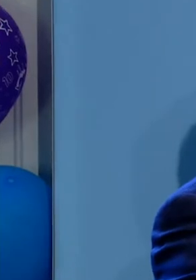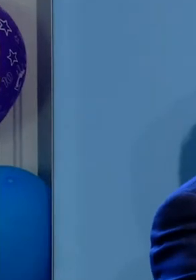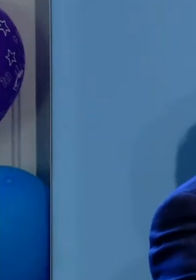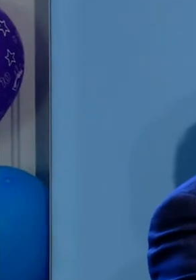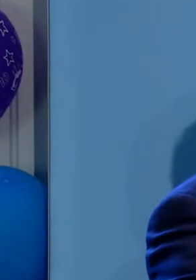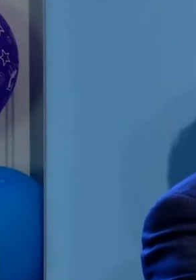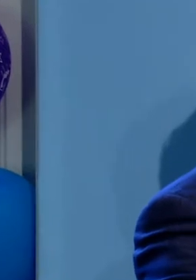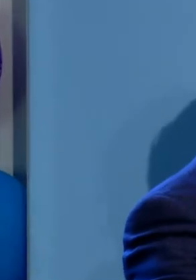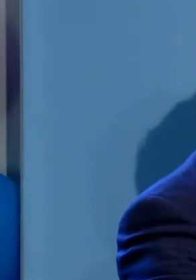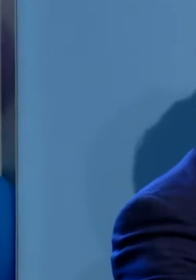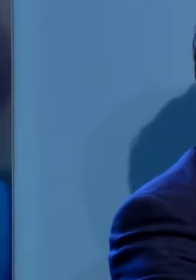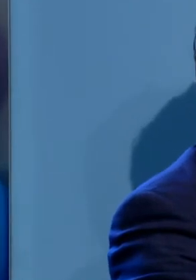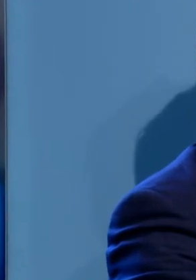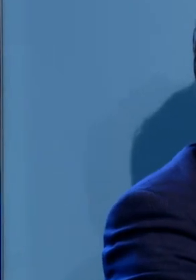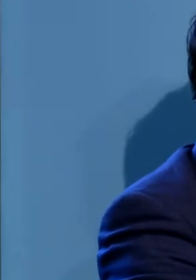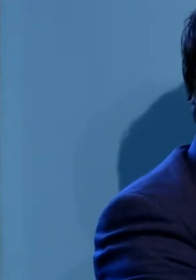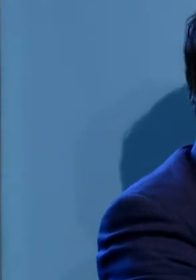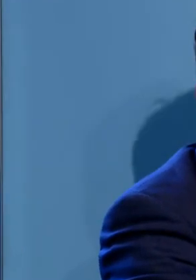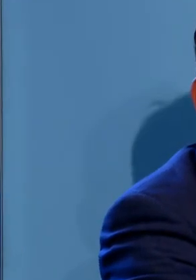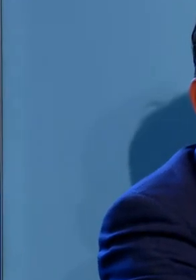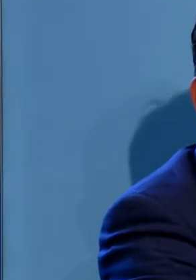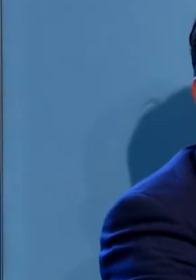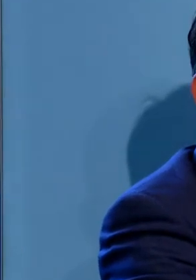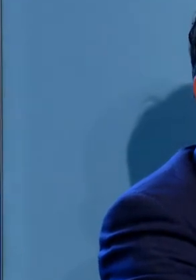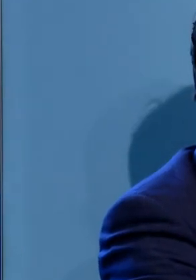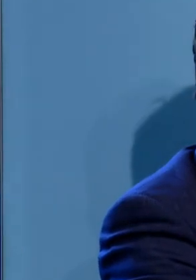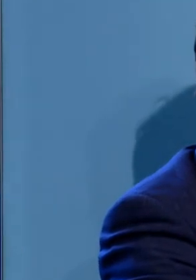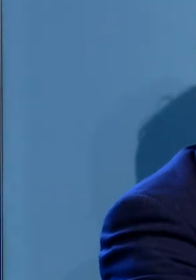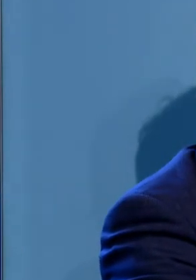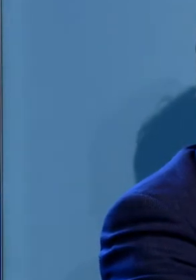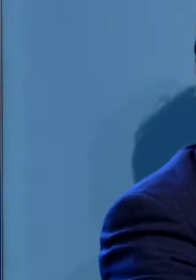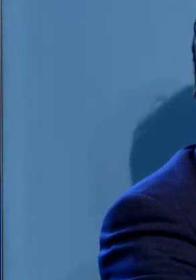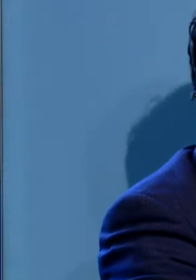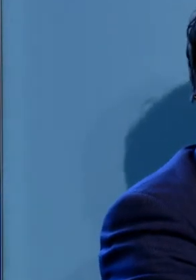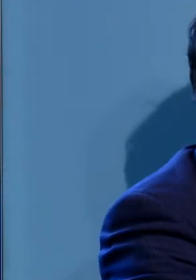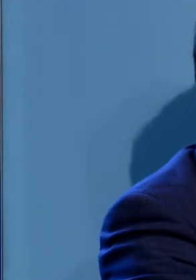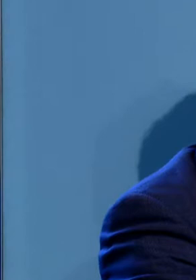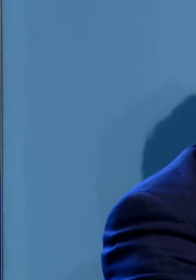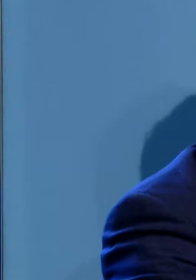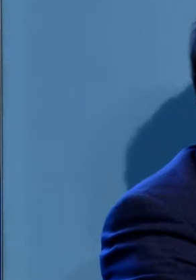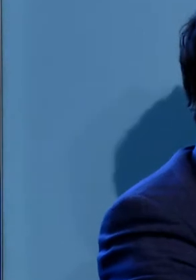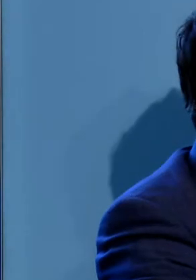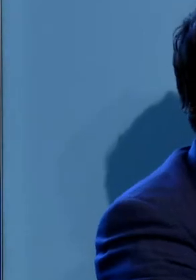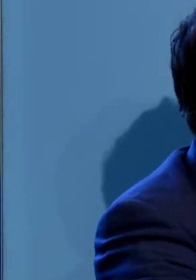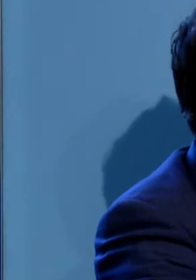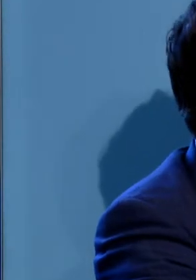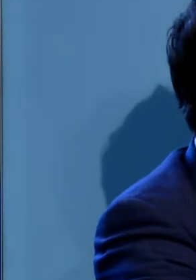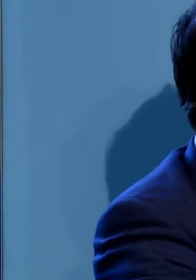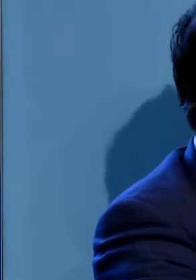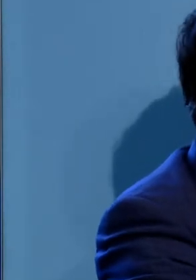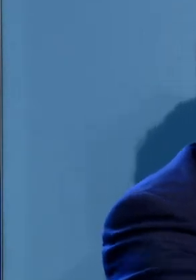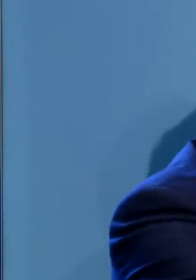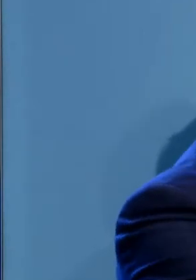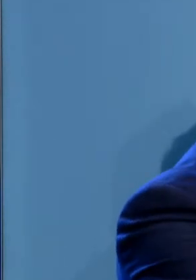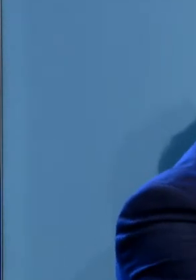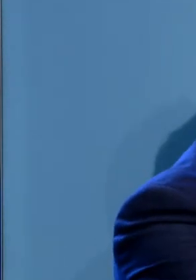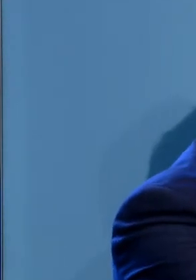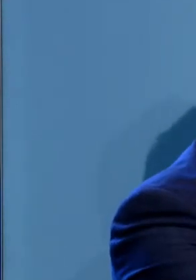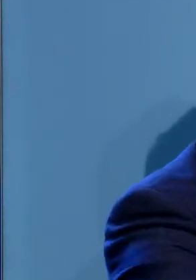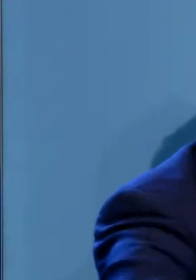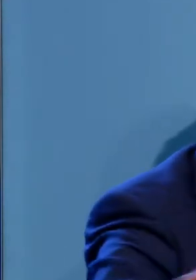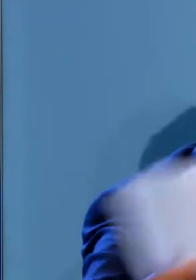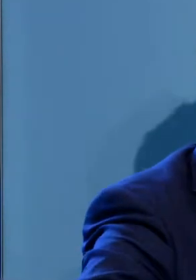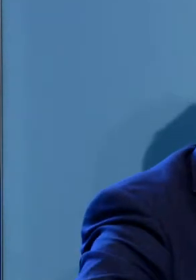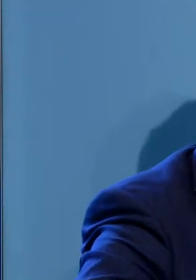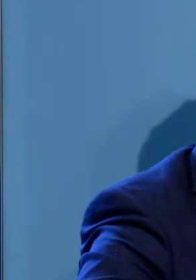den svenske ingenjören. För att svensken, fan, finns ingenting att prata om. Kan inget om kultur, inget om litteratur eller historia. Utan de kan sin